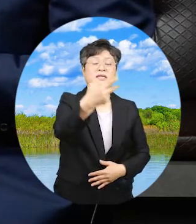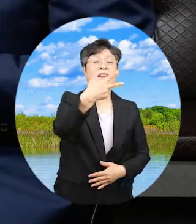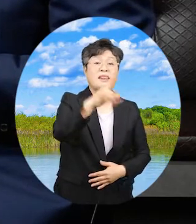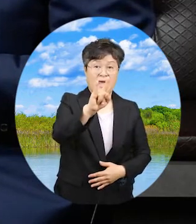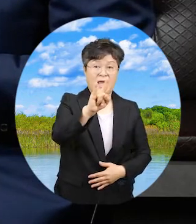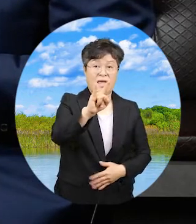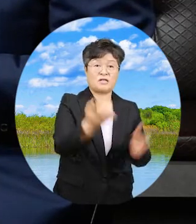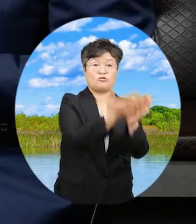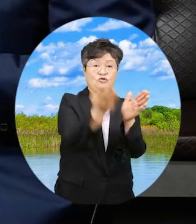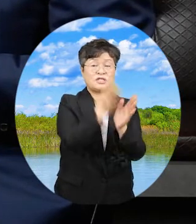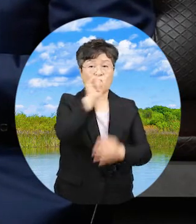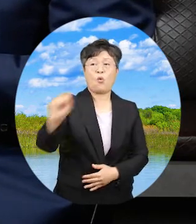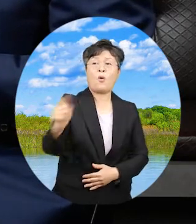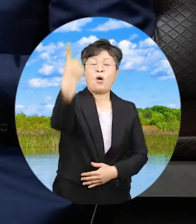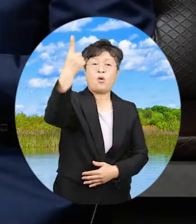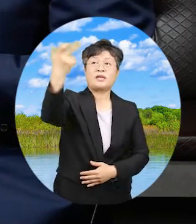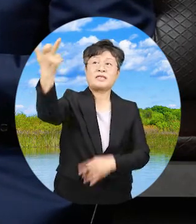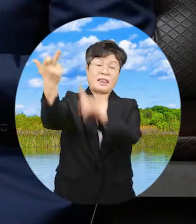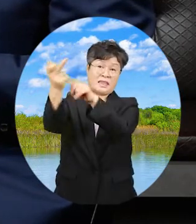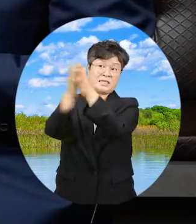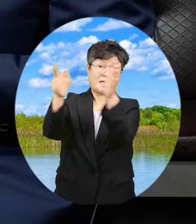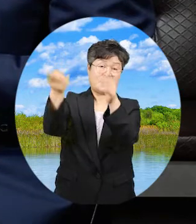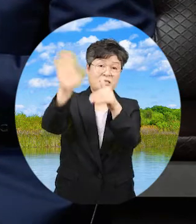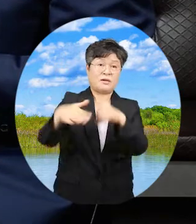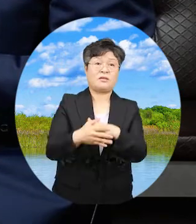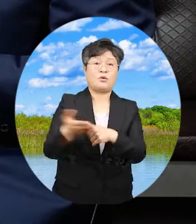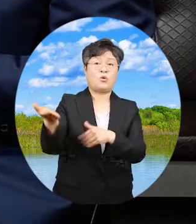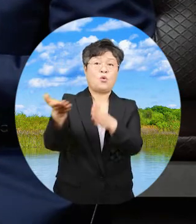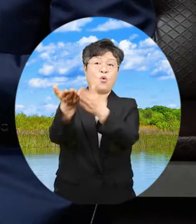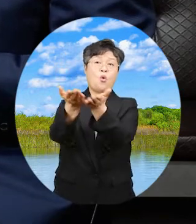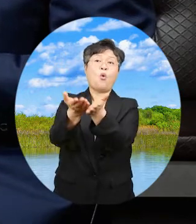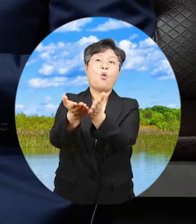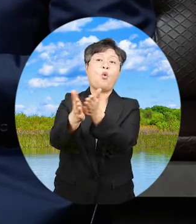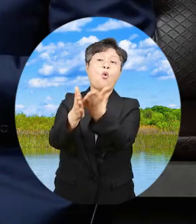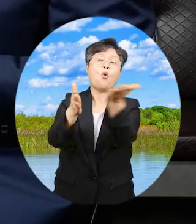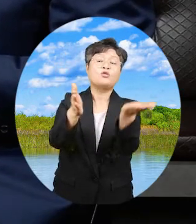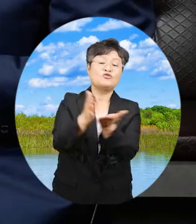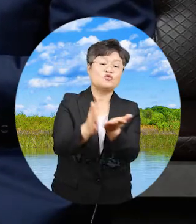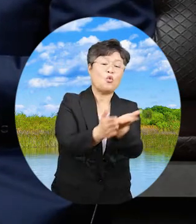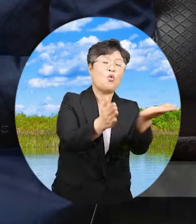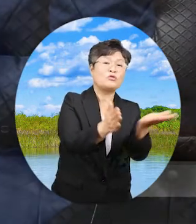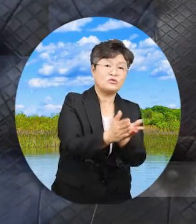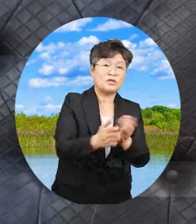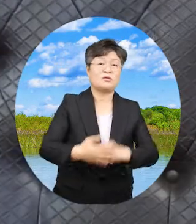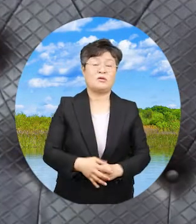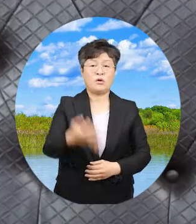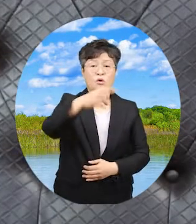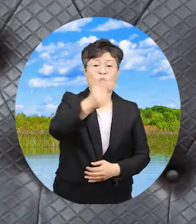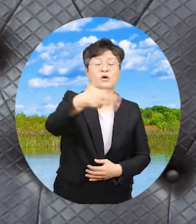들어가지 못한 측면이 좀 있어서 수질이라든지 이런 부분들이 좀 이렇게, 불투명한 부분이 있어요. 어떻게